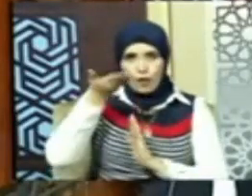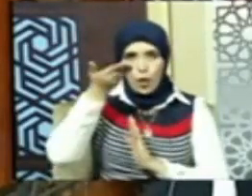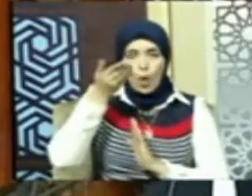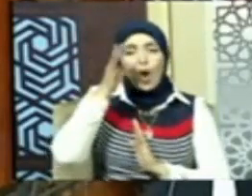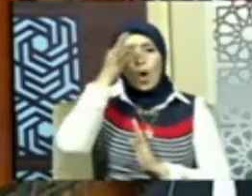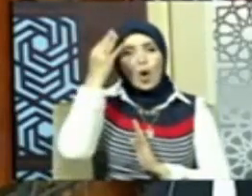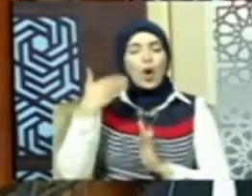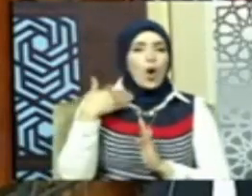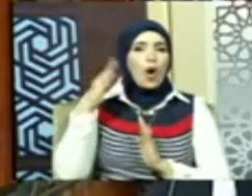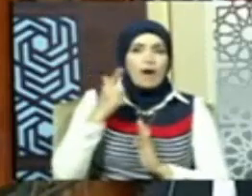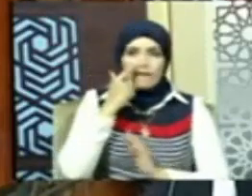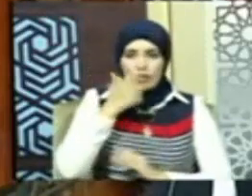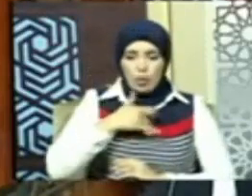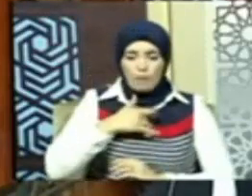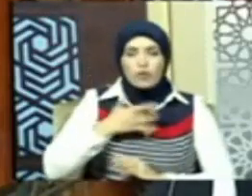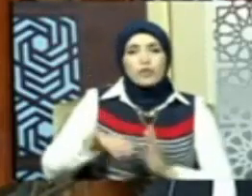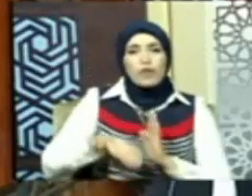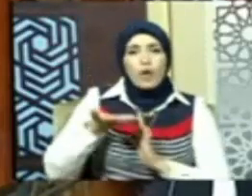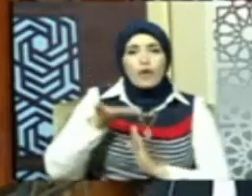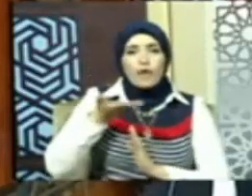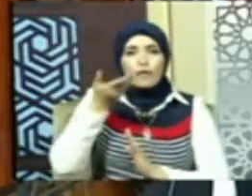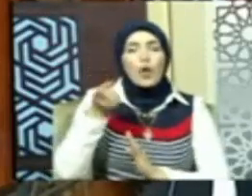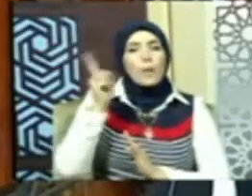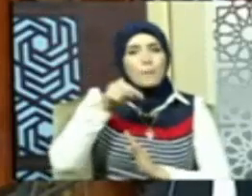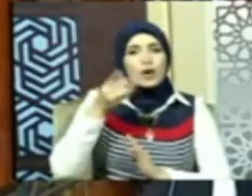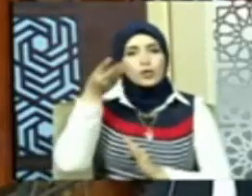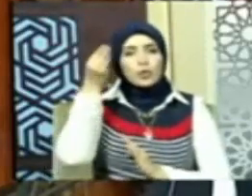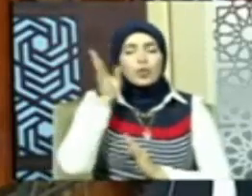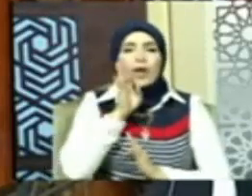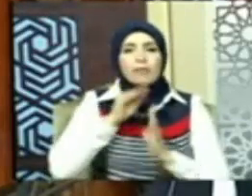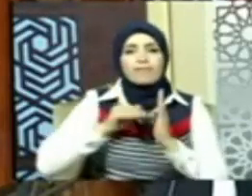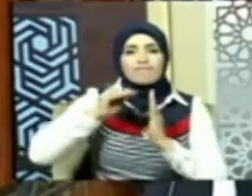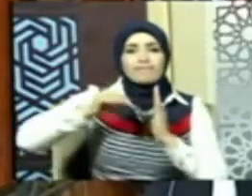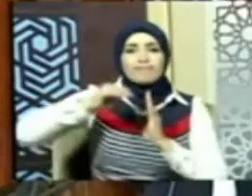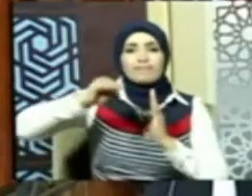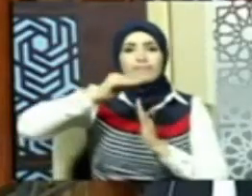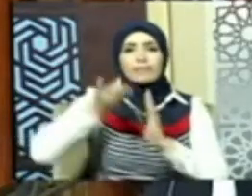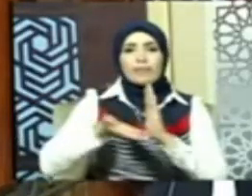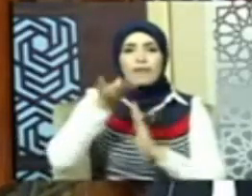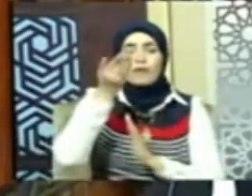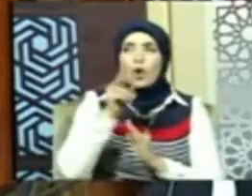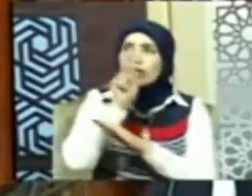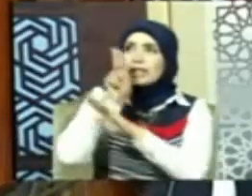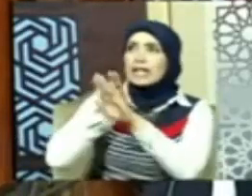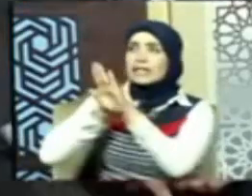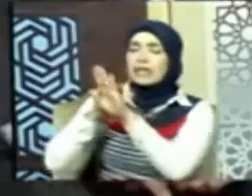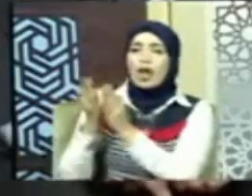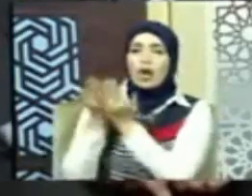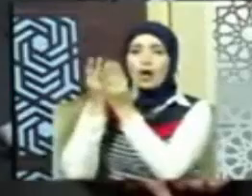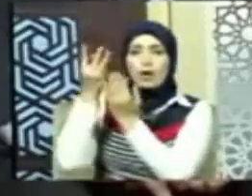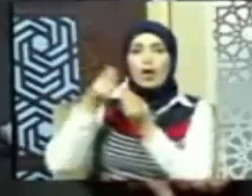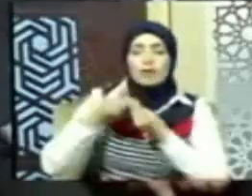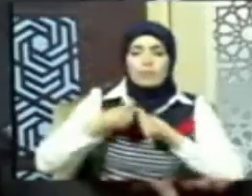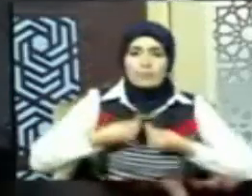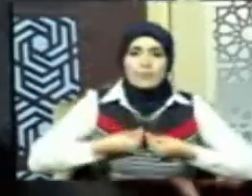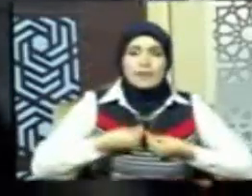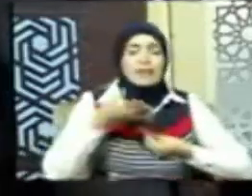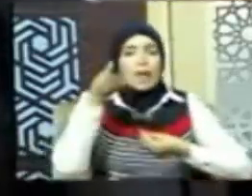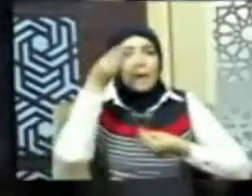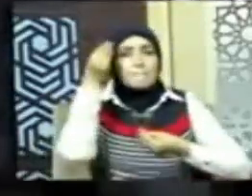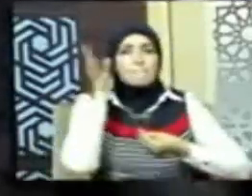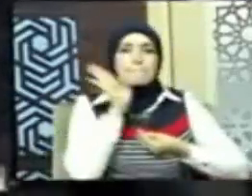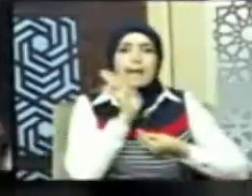في النفوس لعظما. نسألك اللهم أن تمن علينا بعلم